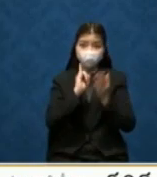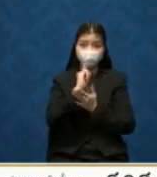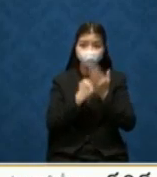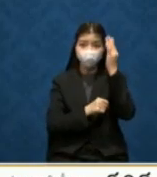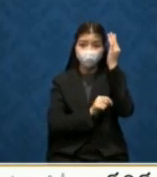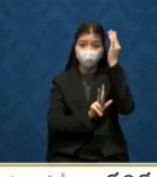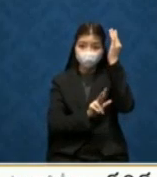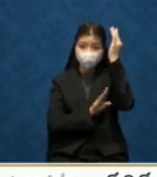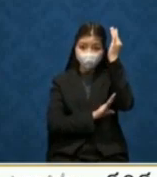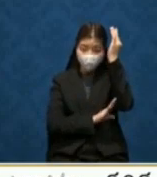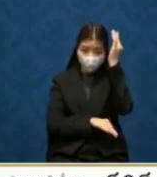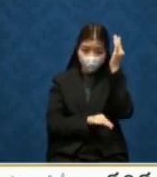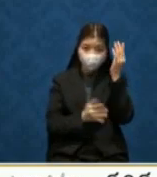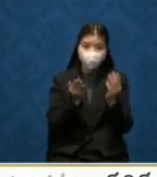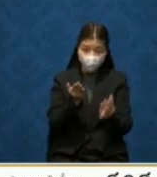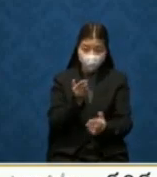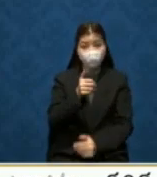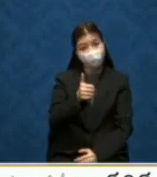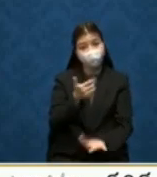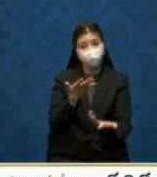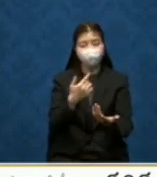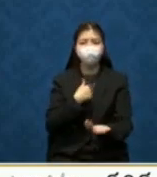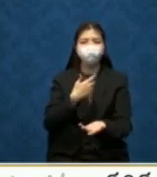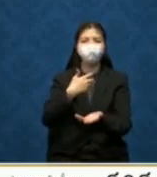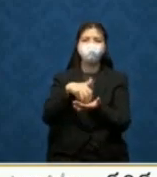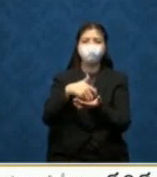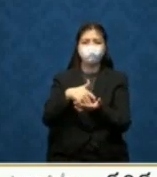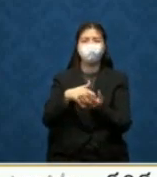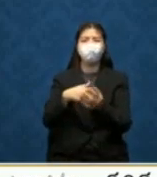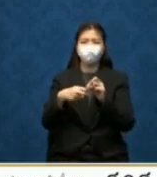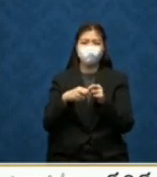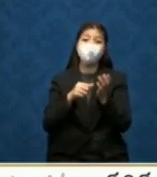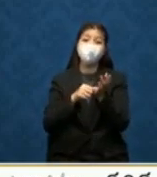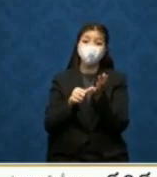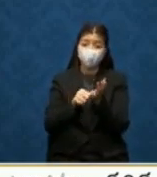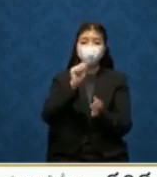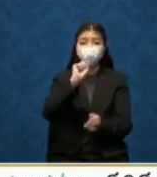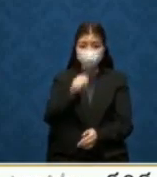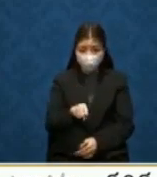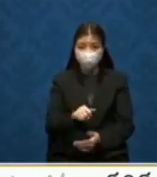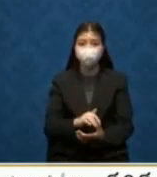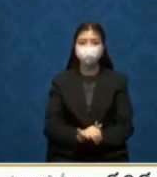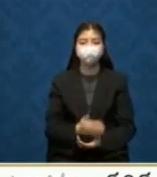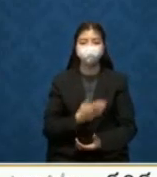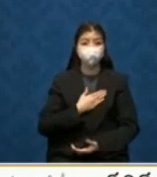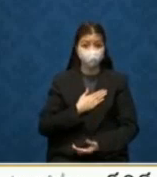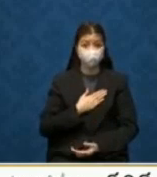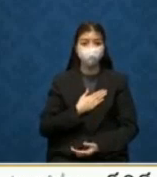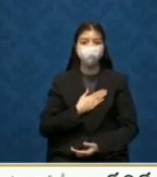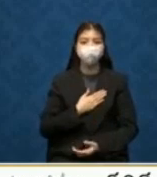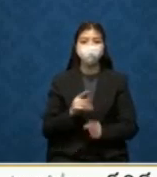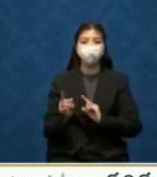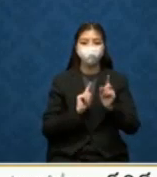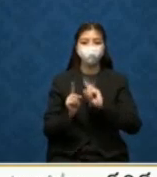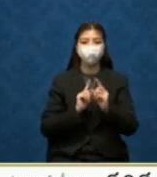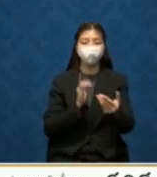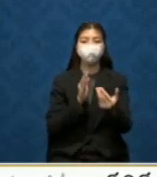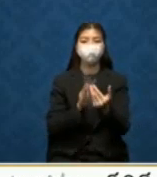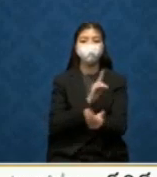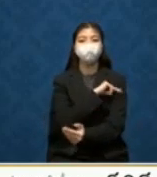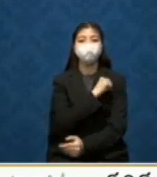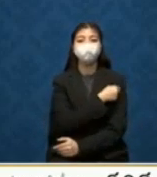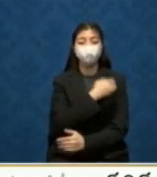ยังผมก็คิดว่าผมก็แก้ปัญหาที่ปลายเหตุเพิ่งจะคิดสร้างวันนี้ท่านท่านเชื่อมั้ครับผมได้คุยกับหมอจิตเวชท่าน